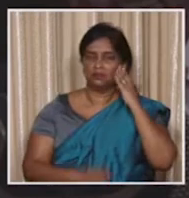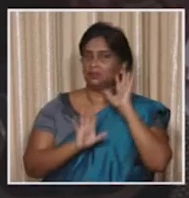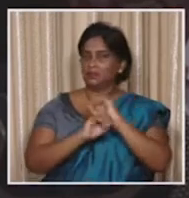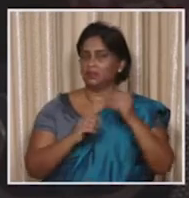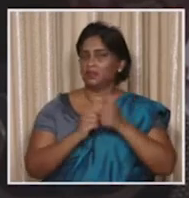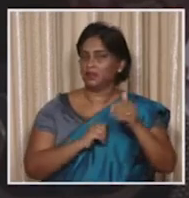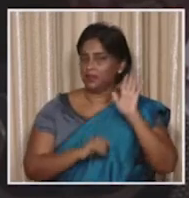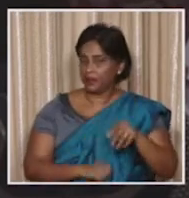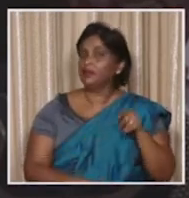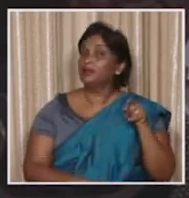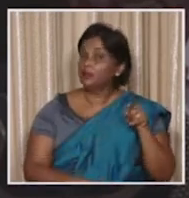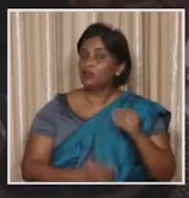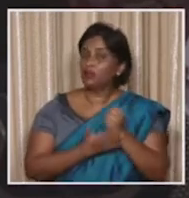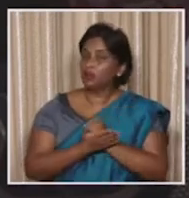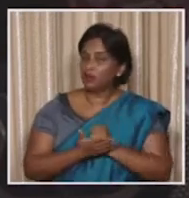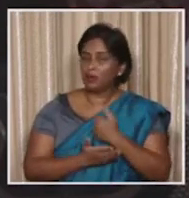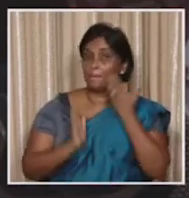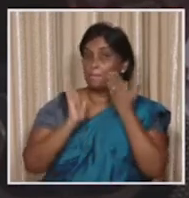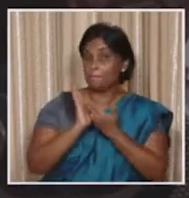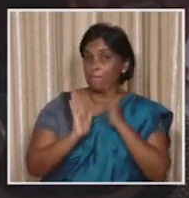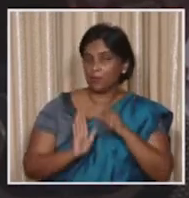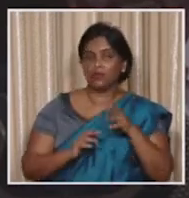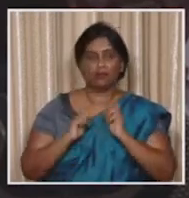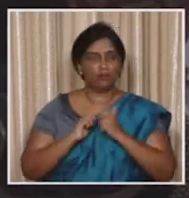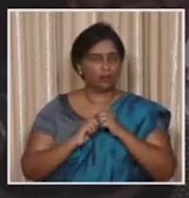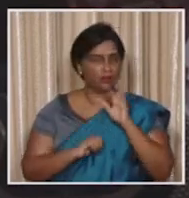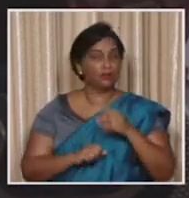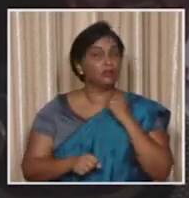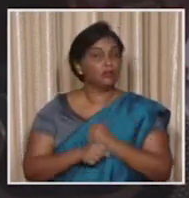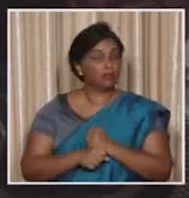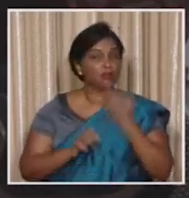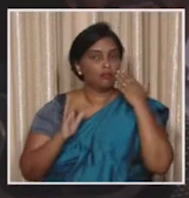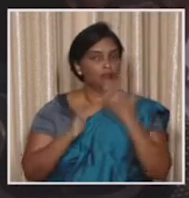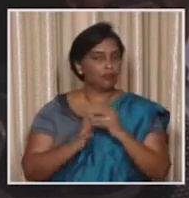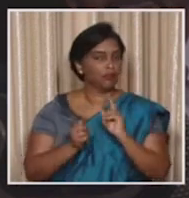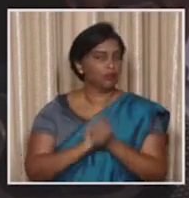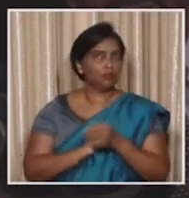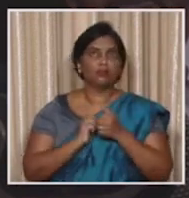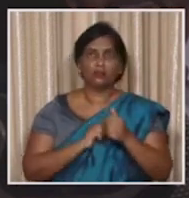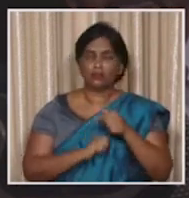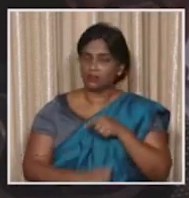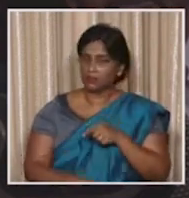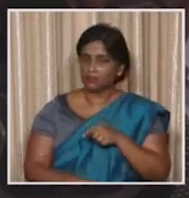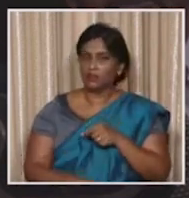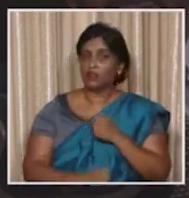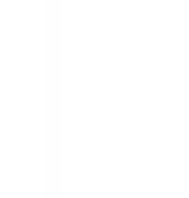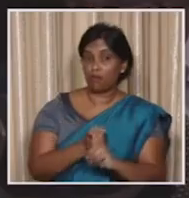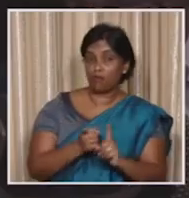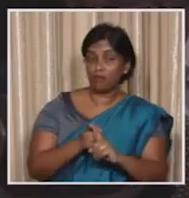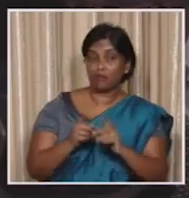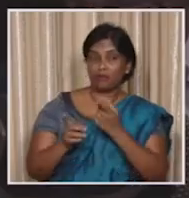கொள்ள முடியாத நிலைமையில் அரசினுடைய தவறுகளை மூடி மறைப்பதற்காக, போலீசுடைய பயங்கரவாத செயல்பாடுகளை மூடி